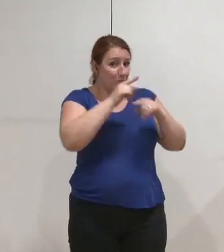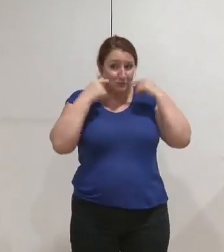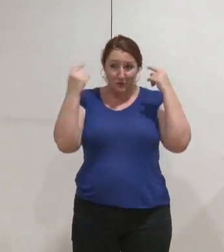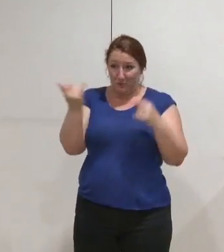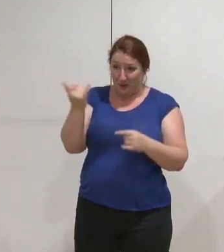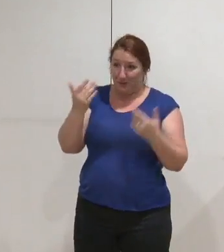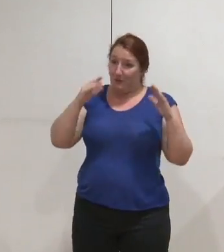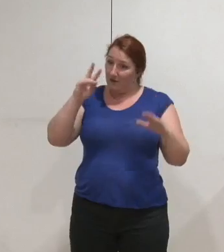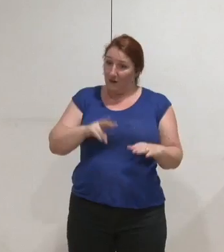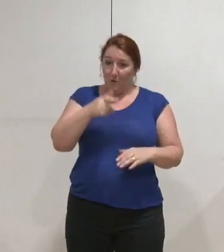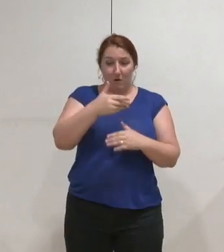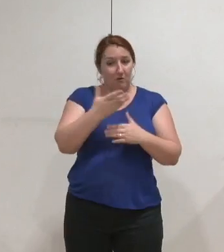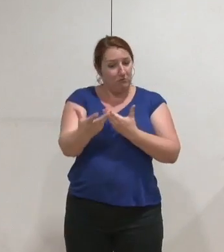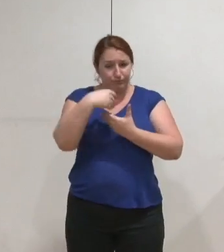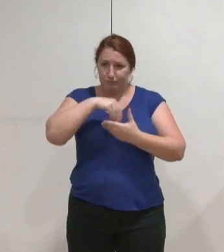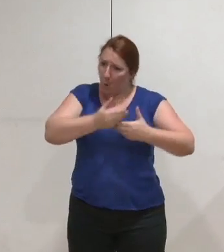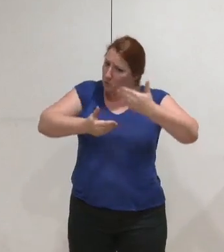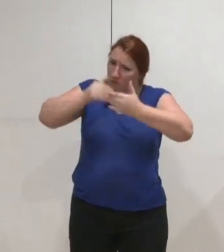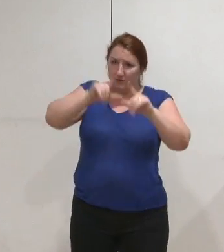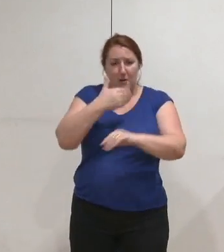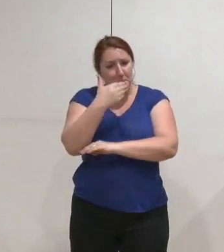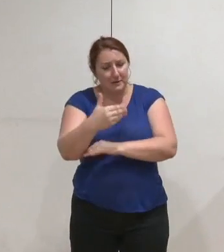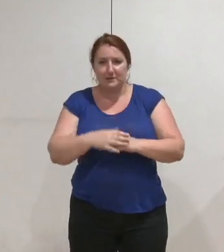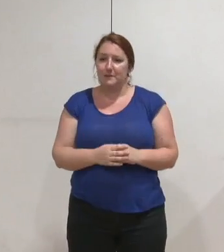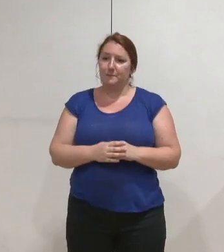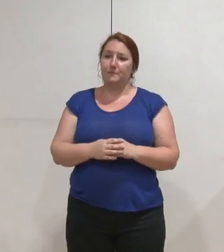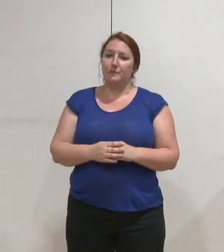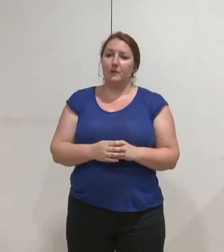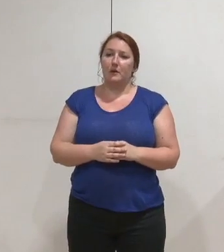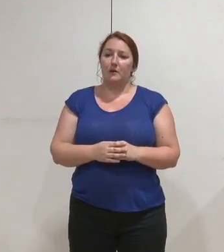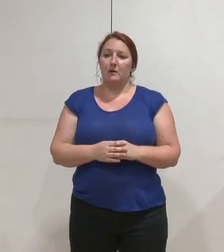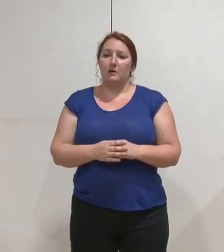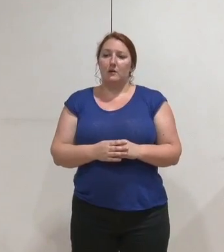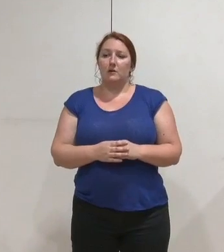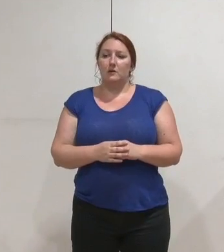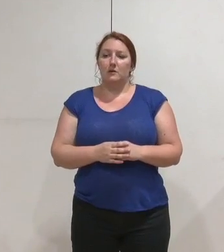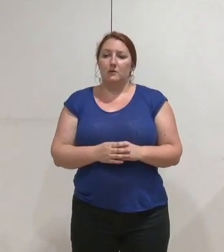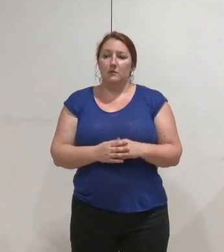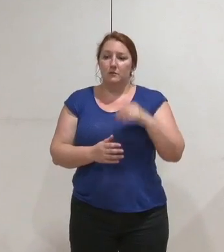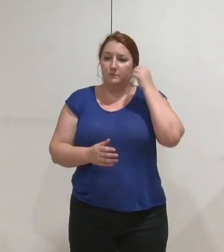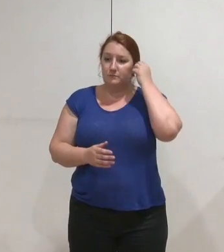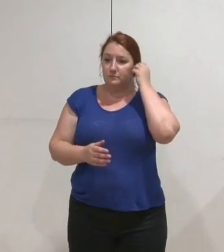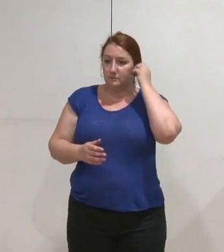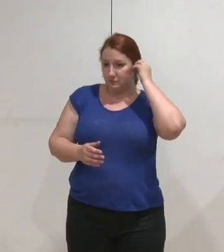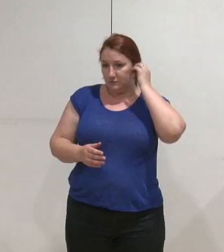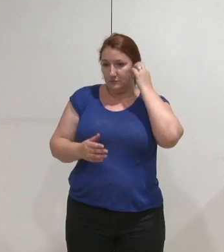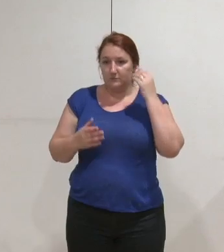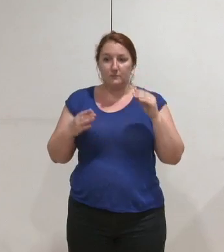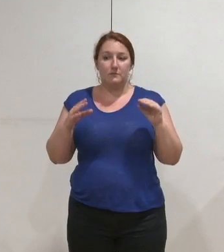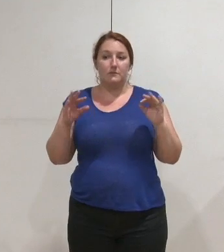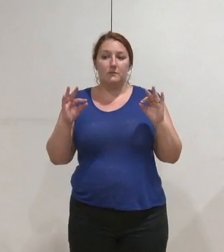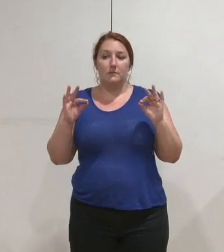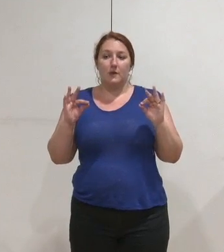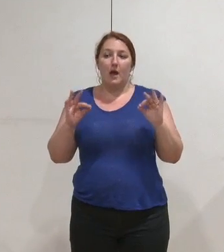comme ça mais vraiment elle est constructive et je l'en remercie quand euh au fonctionnement du de